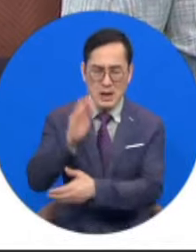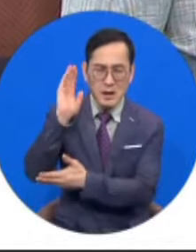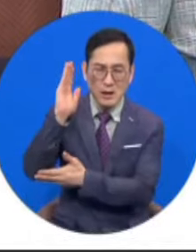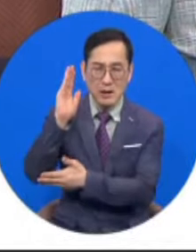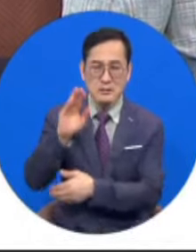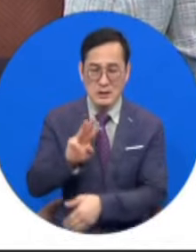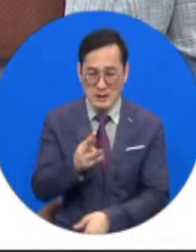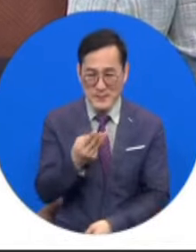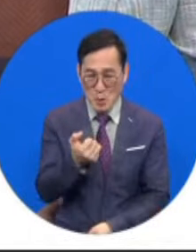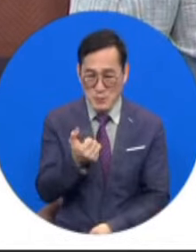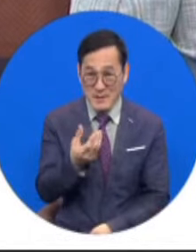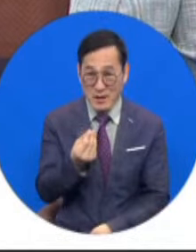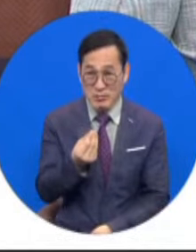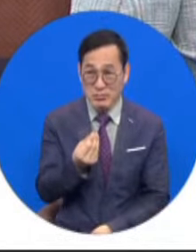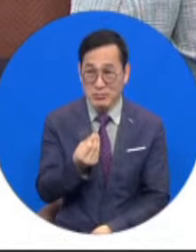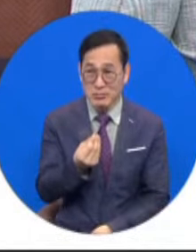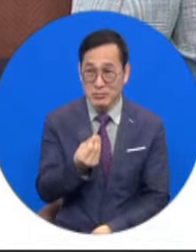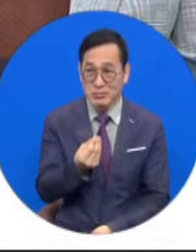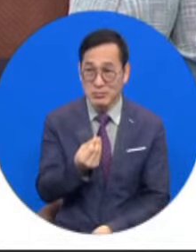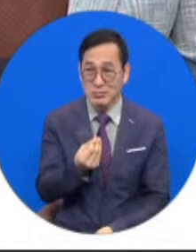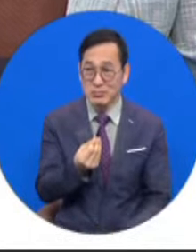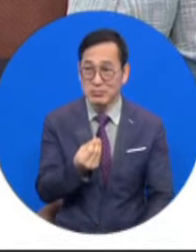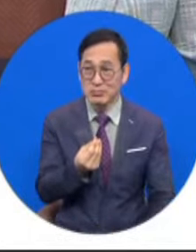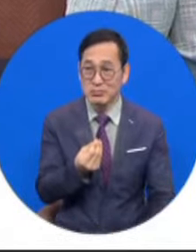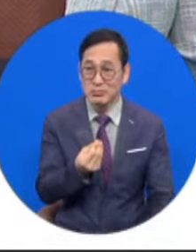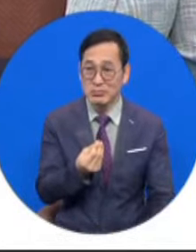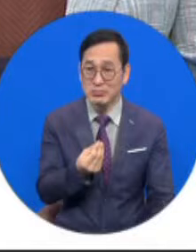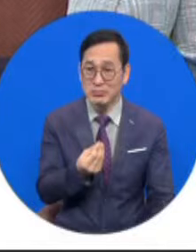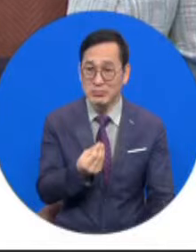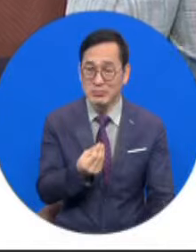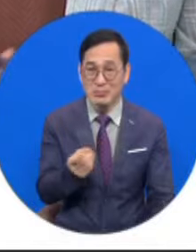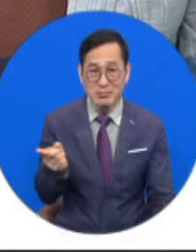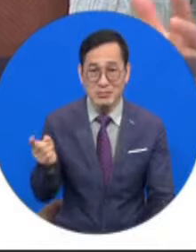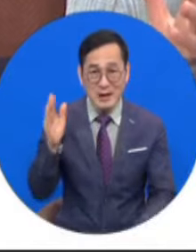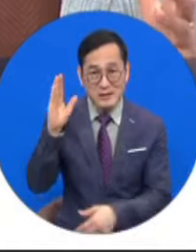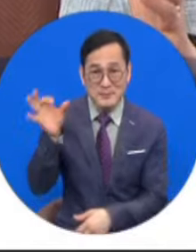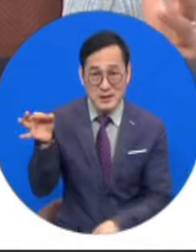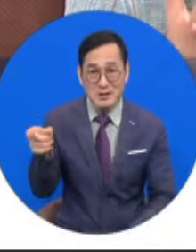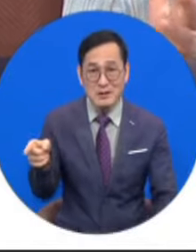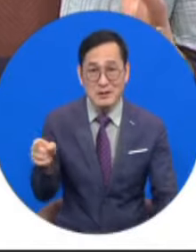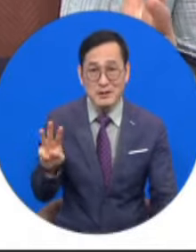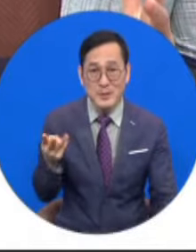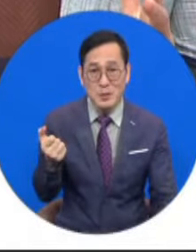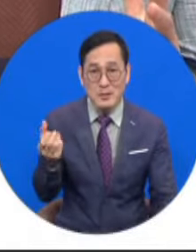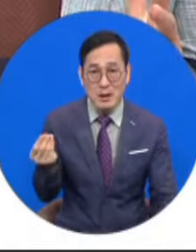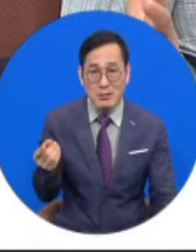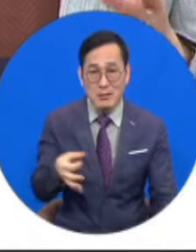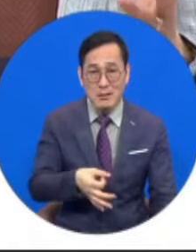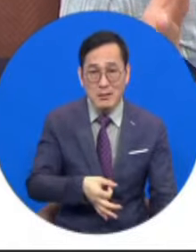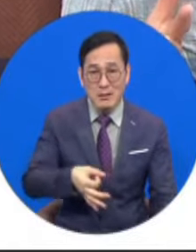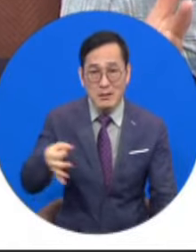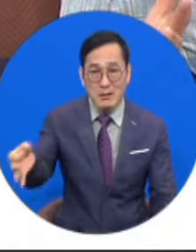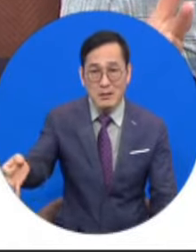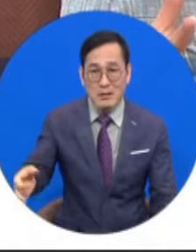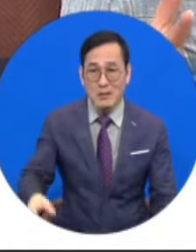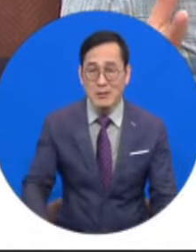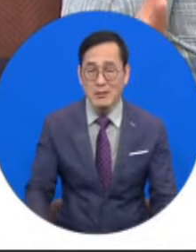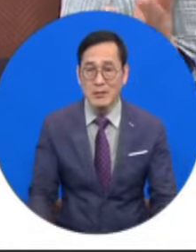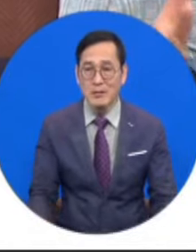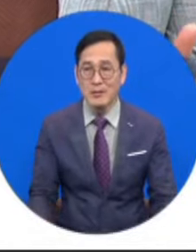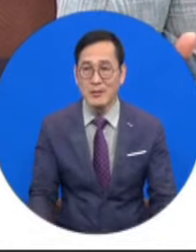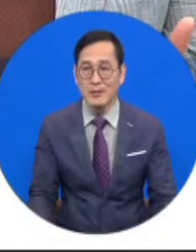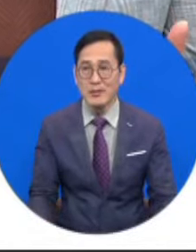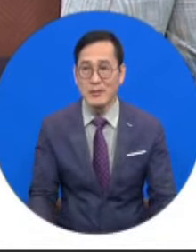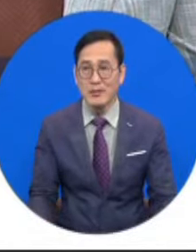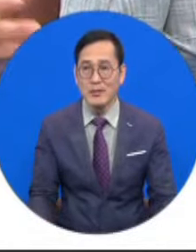그런데 350만 원이라는 거는 너무나 과도한 그 자체로 아무리 그 강의의 품격이 있고